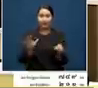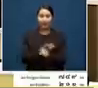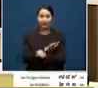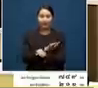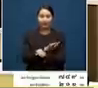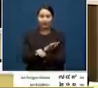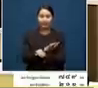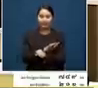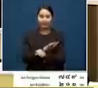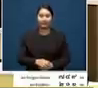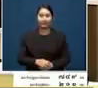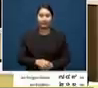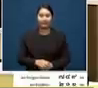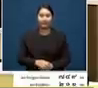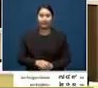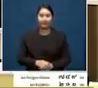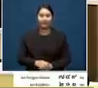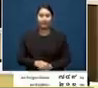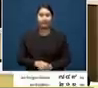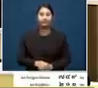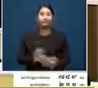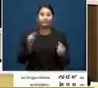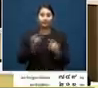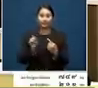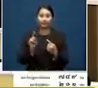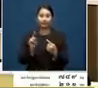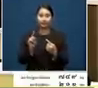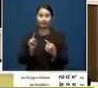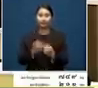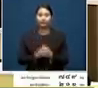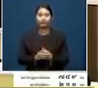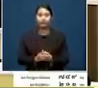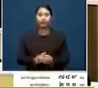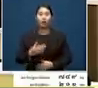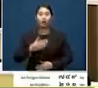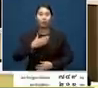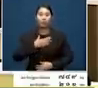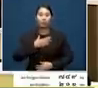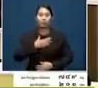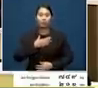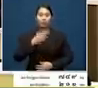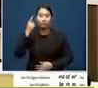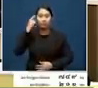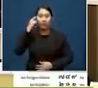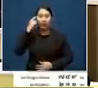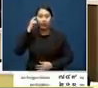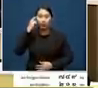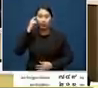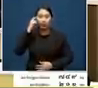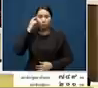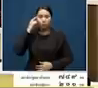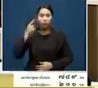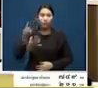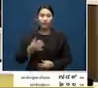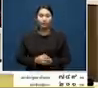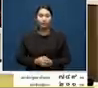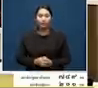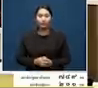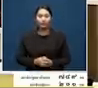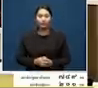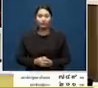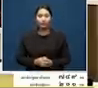นอชื่อเศรษฐานะเหมือนกับที่ผมทำให้คุณ อ ะเหมือนกับที่ผมทำให้คุณอะคุณทำบ้างนะ ใช ่เอ